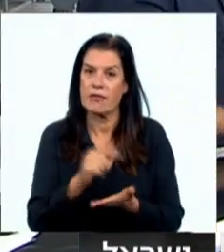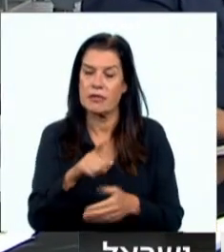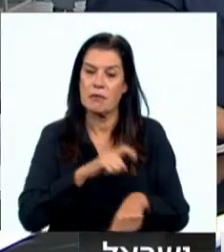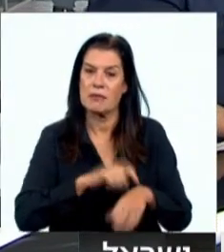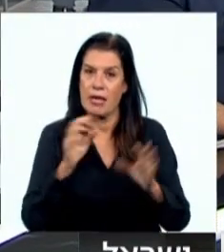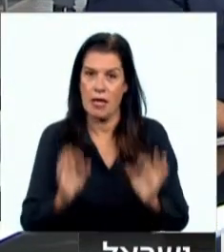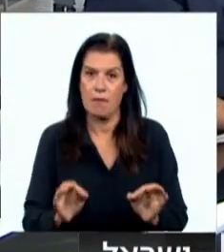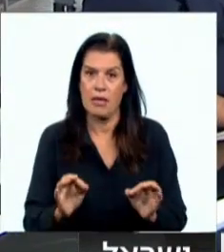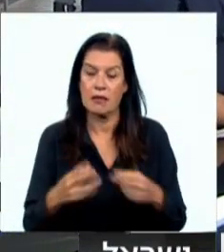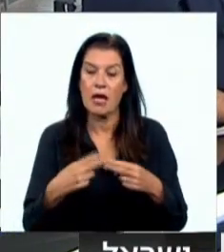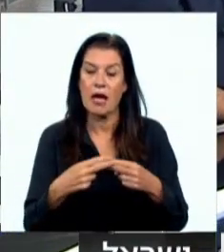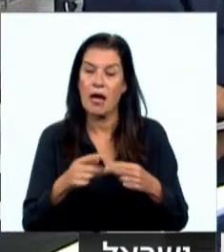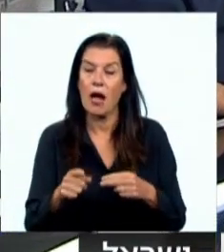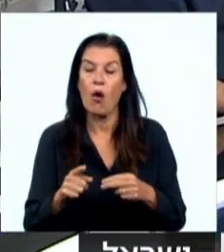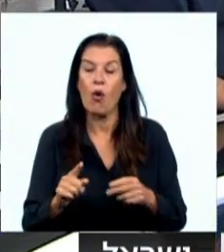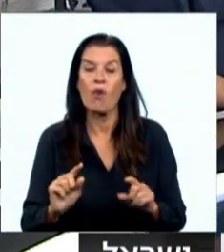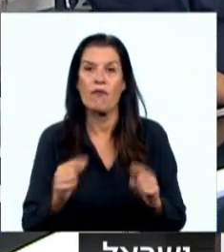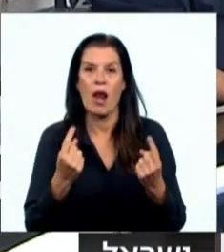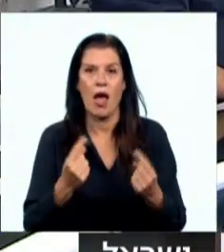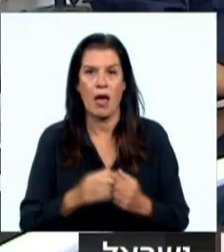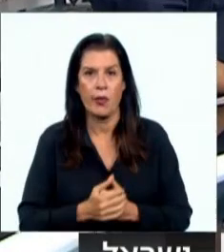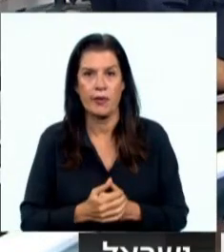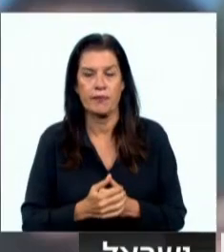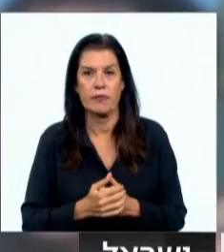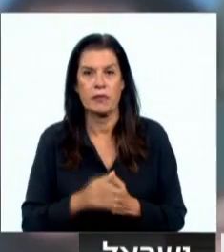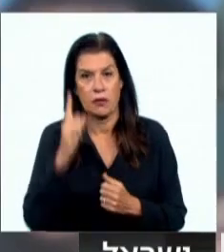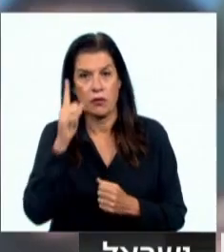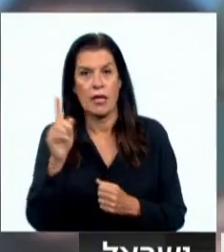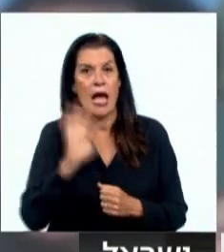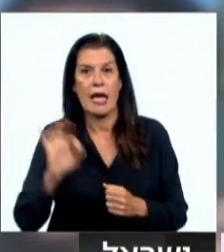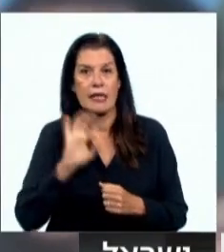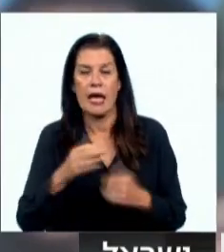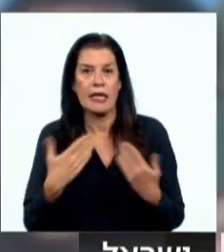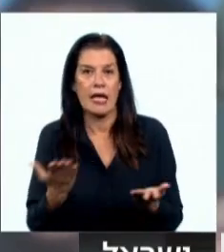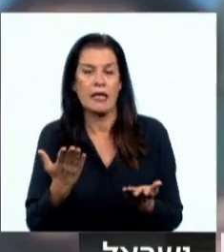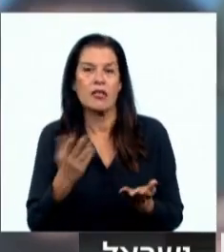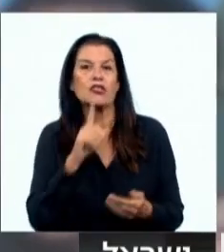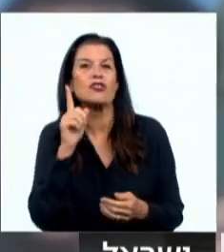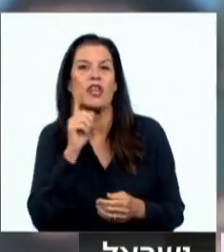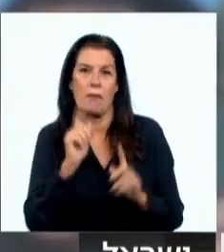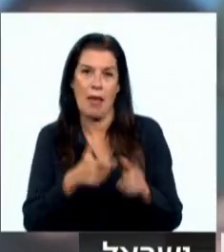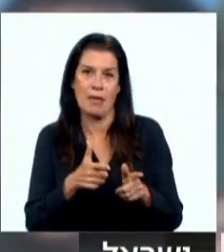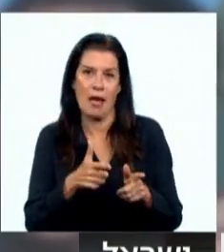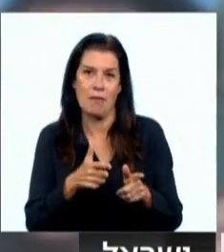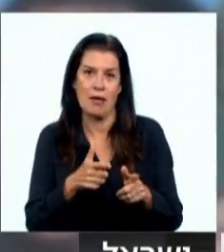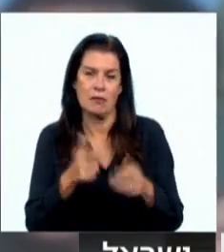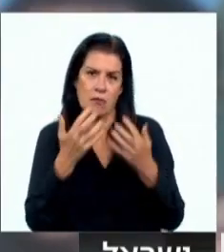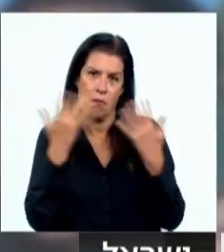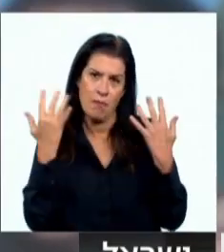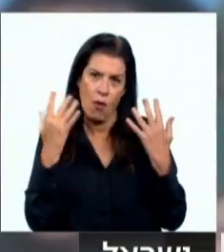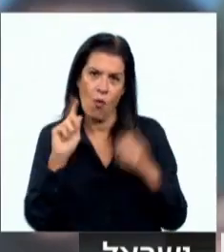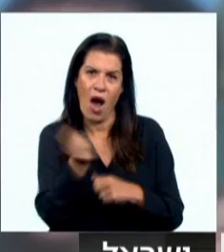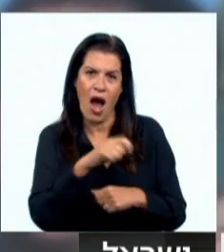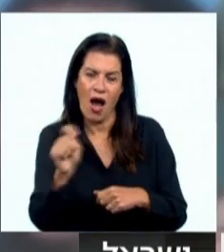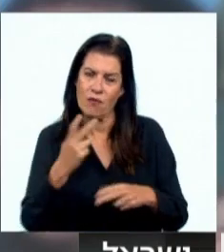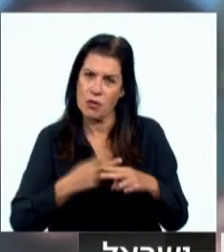אפרופו היסטוריה, אתם יודעים שעדיין לא נקבע שם למלחמה. כן. זה ברור שחרבות ברזל זה לא יהיה. יש